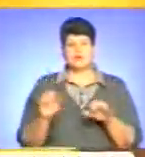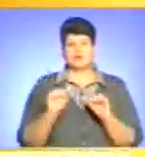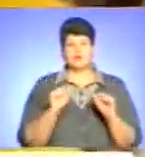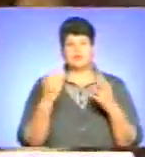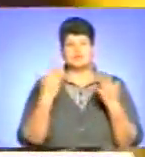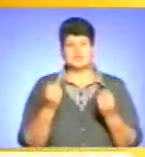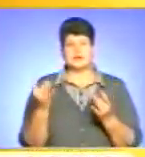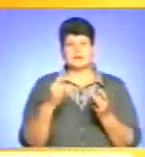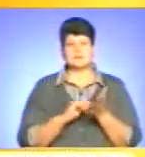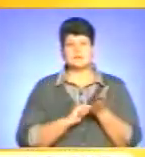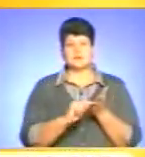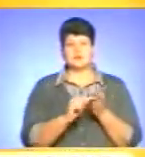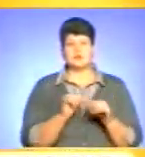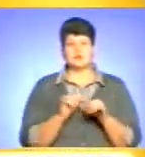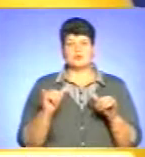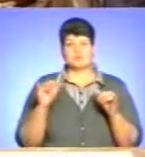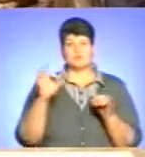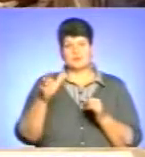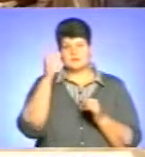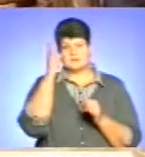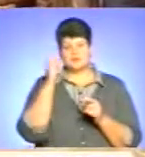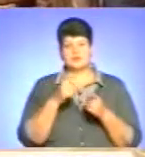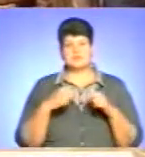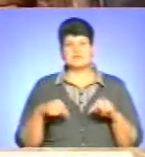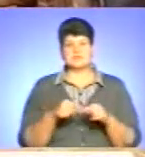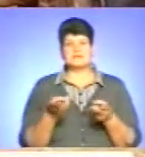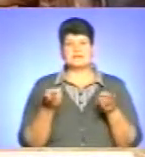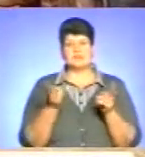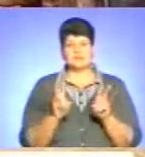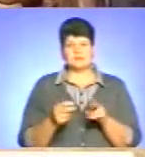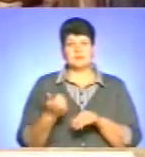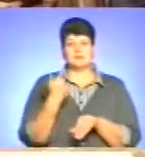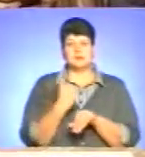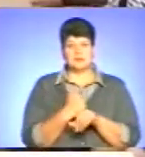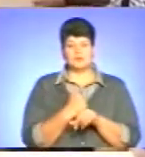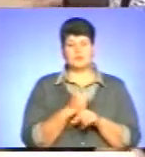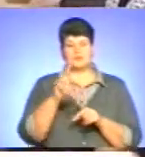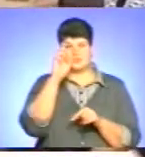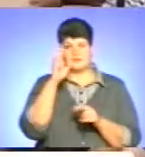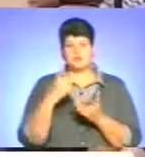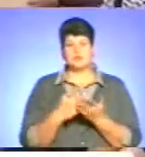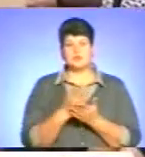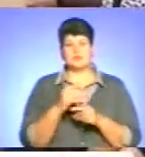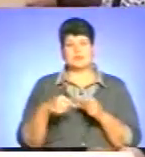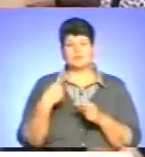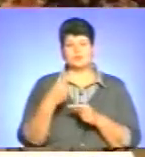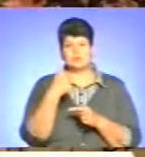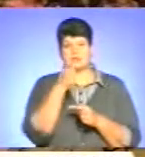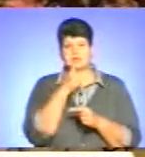раз підкреслив, розвиток освітньої сфери залишається пріоритетом у державній політиці і на наступний рік. Тому заробітні плати